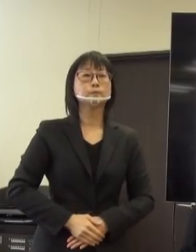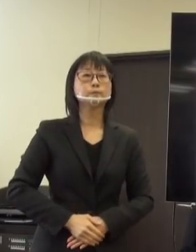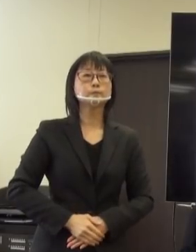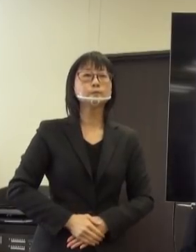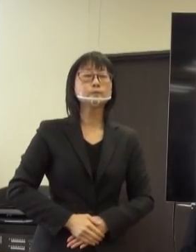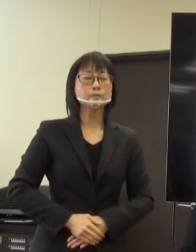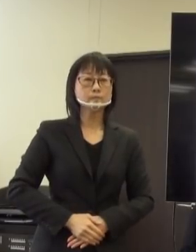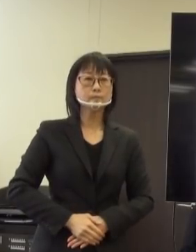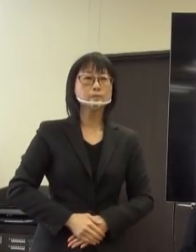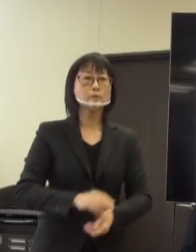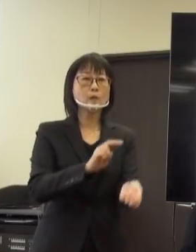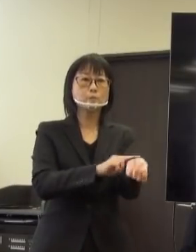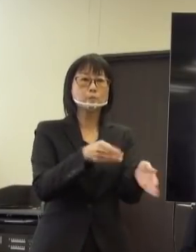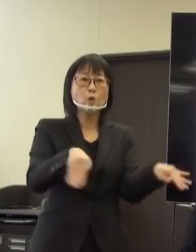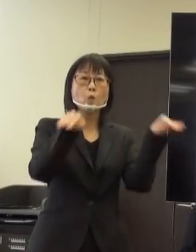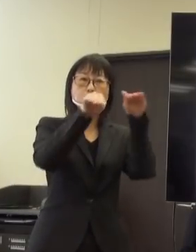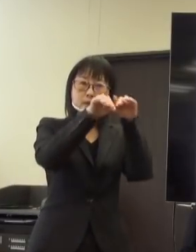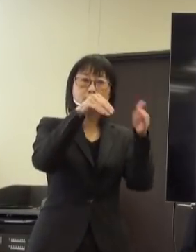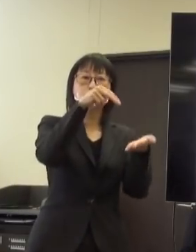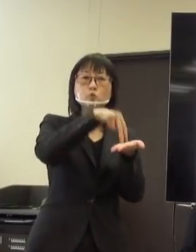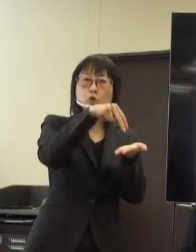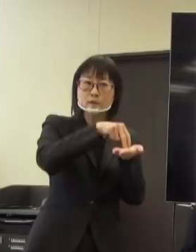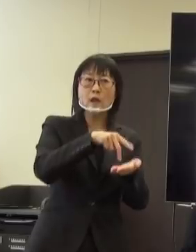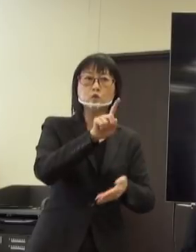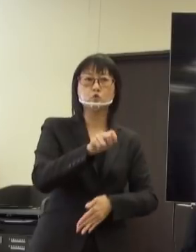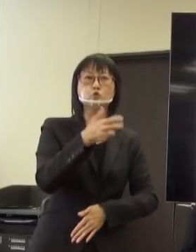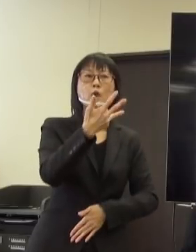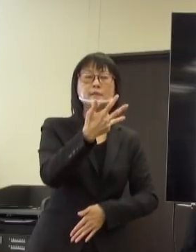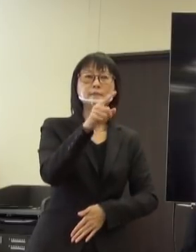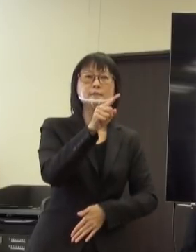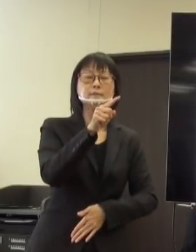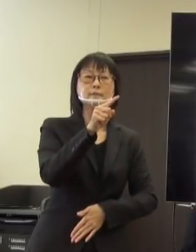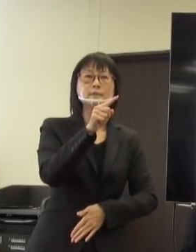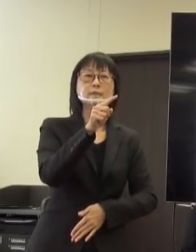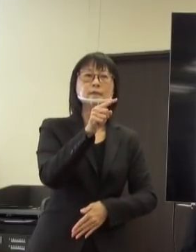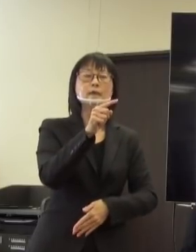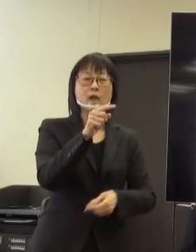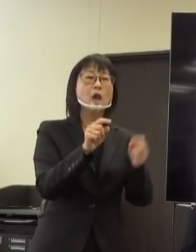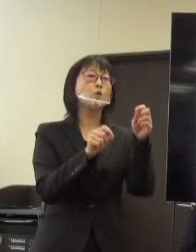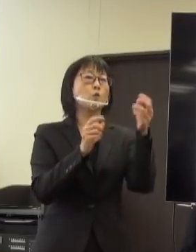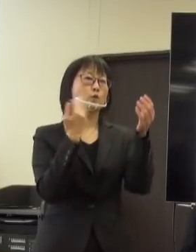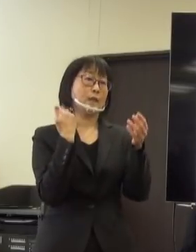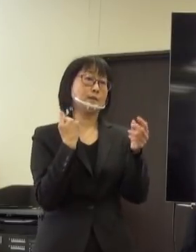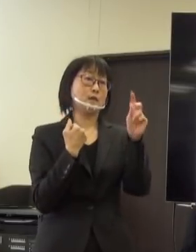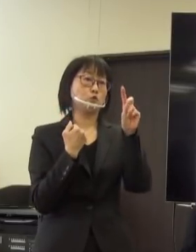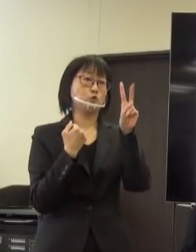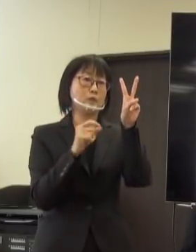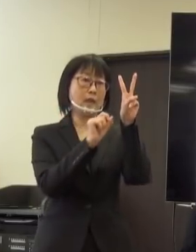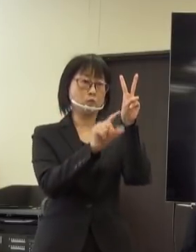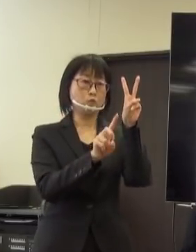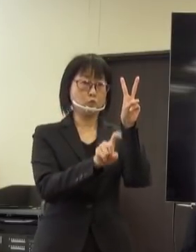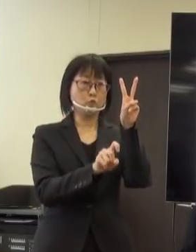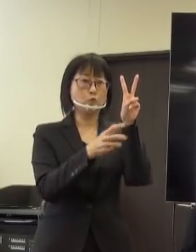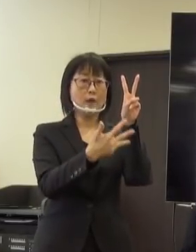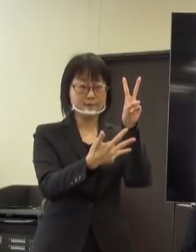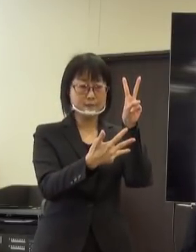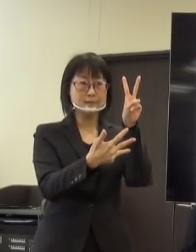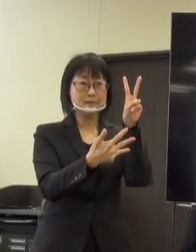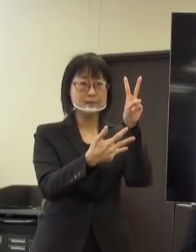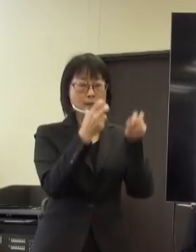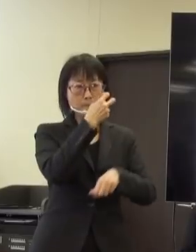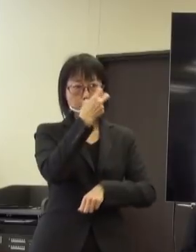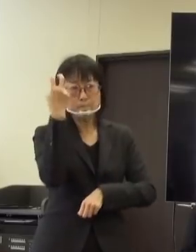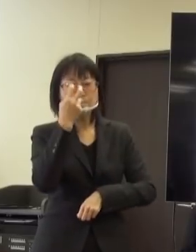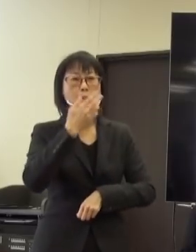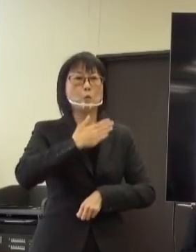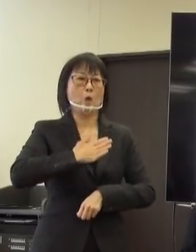18日に、職員1名の、陽性が確認されたのを受けまして、19日から、外